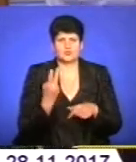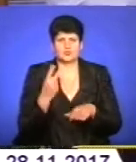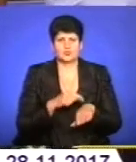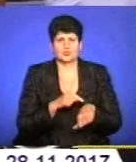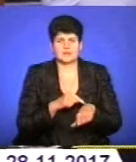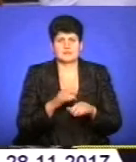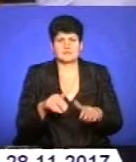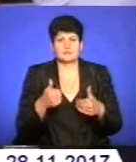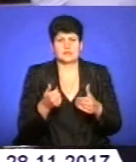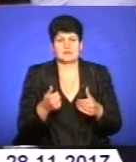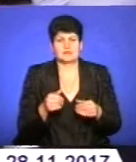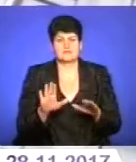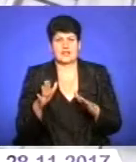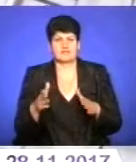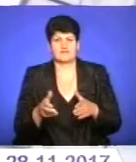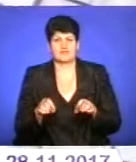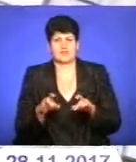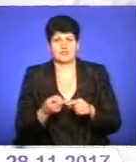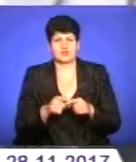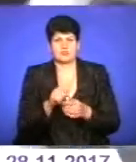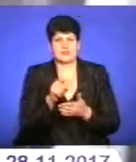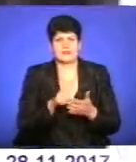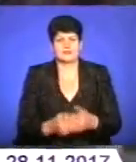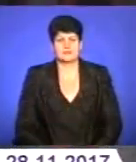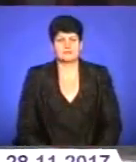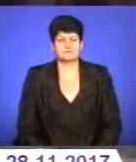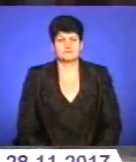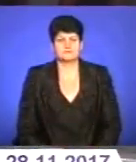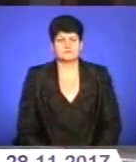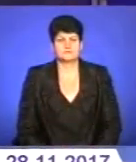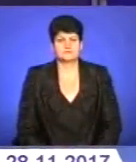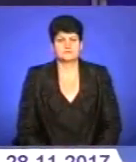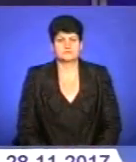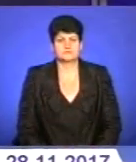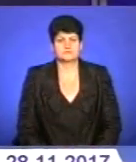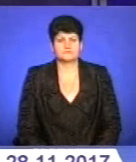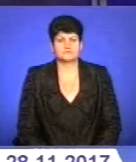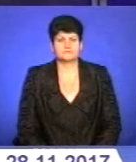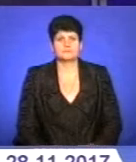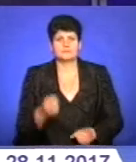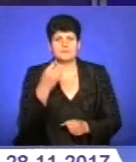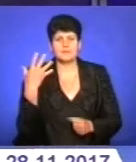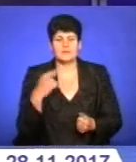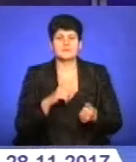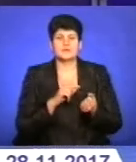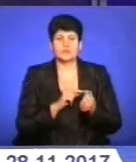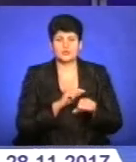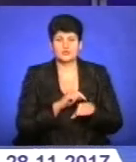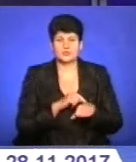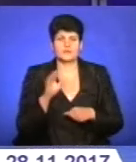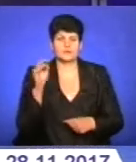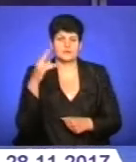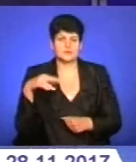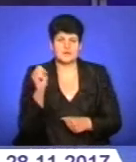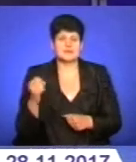або запропонувати варіант вирішення цього питання. Богдана Сарабун, Андрій Бодак, Вісті ТТБ. О 15-й годині в обласній держадміністрації